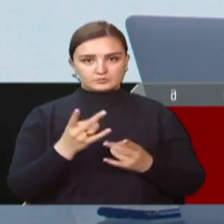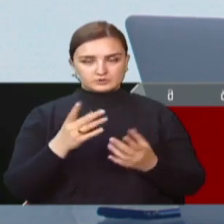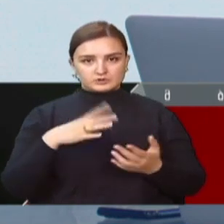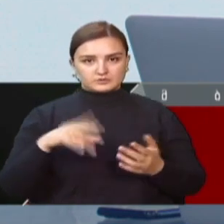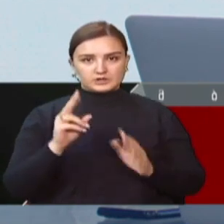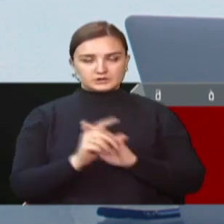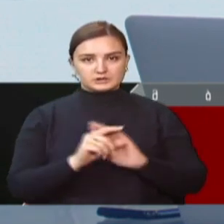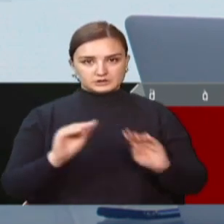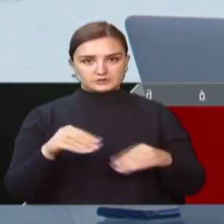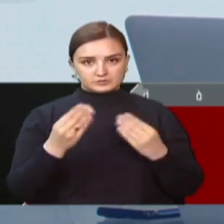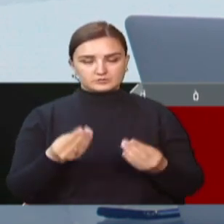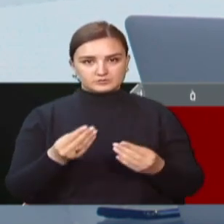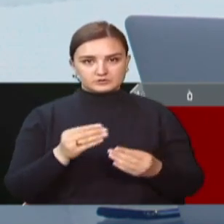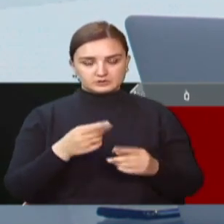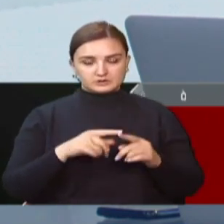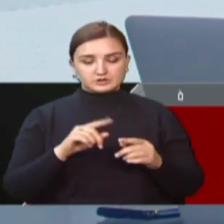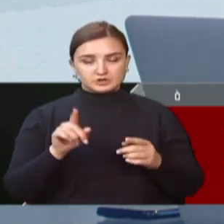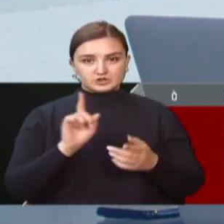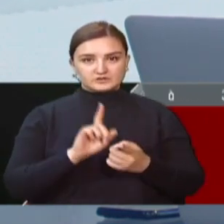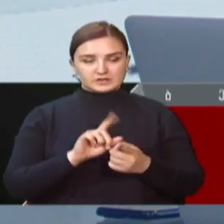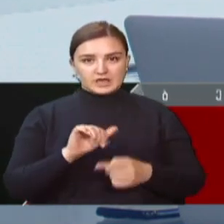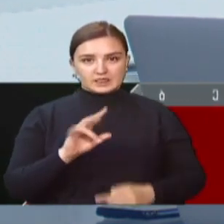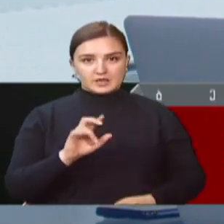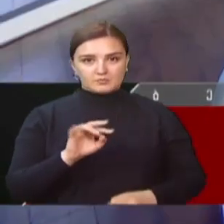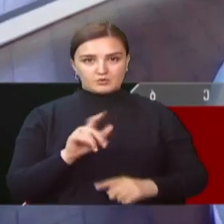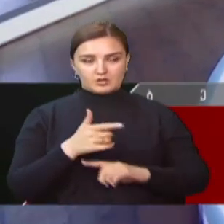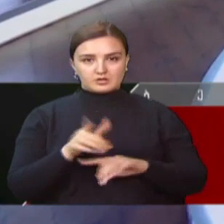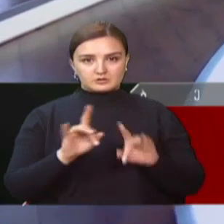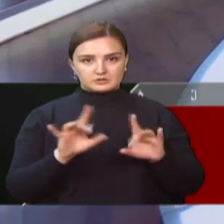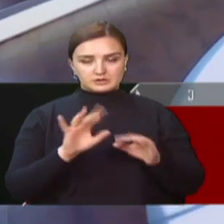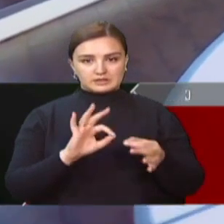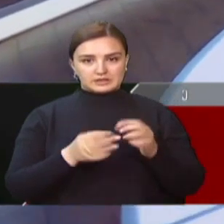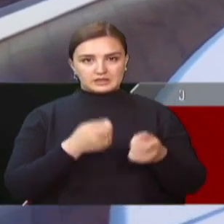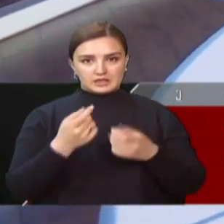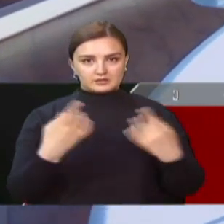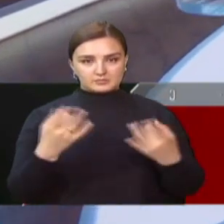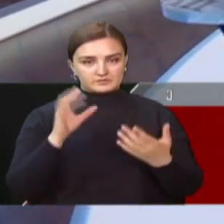cartulul candidatii status. Samit Ana Brolaze a șucat detalii de tipul de pirețer și guerteba Ana